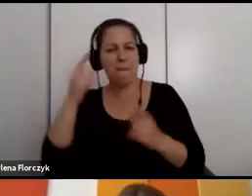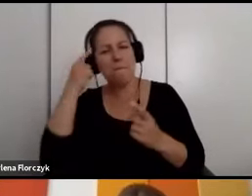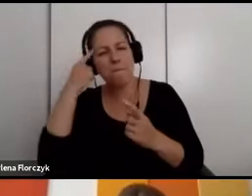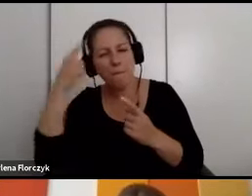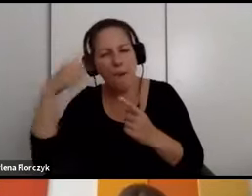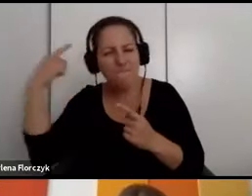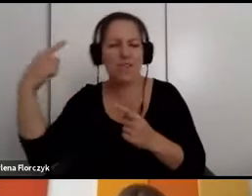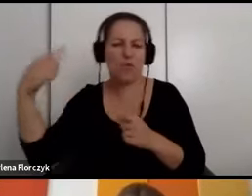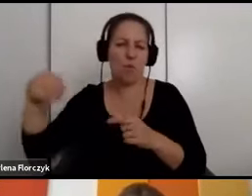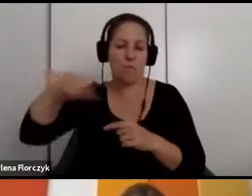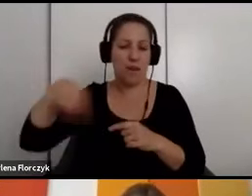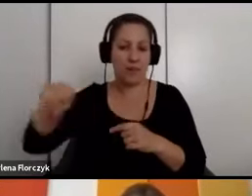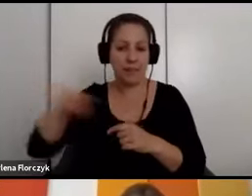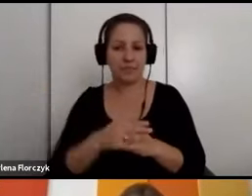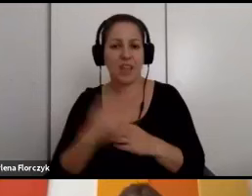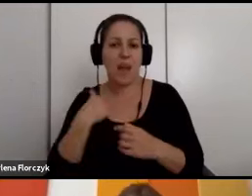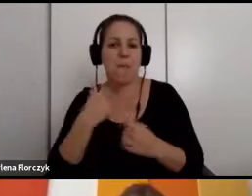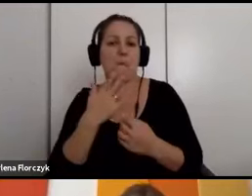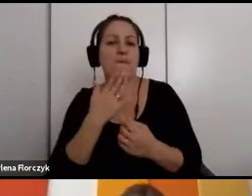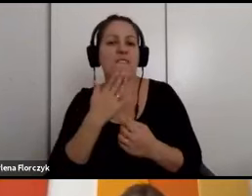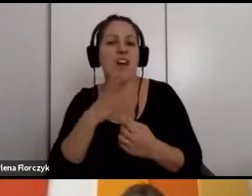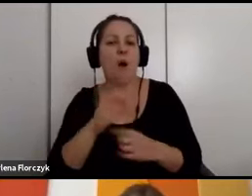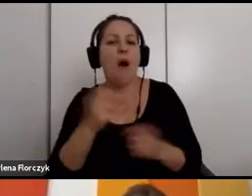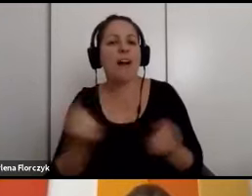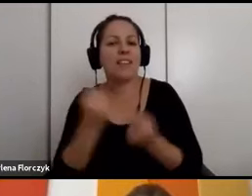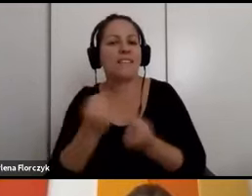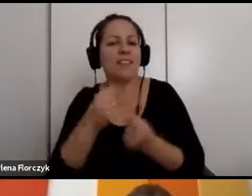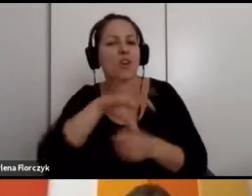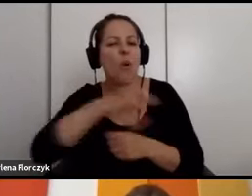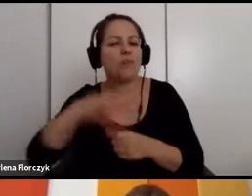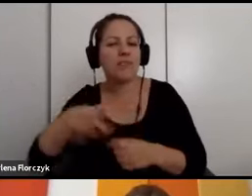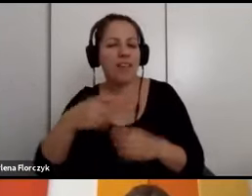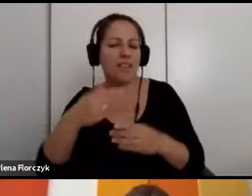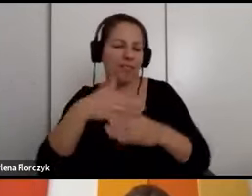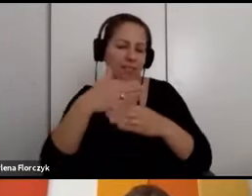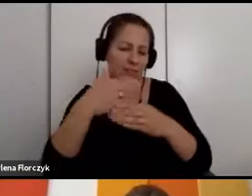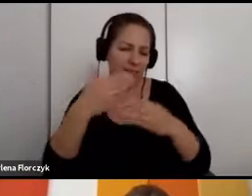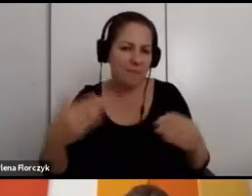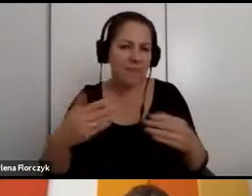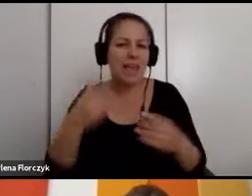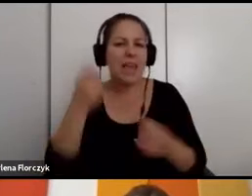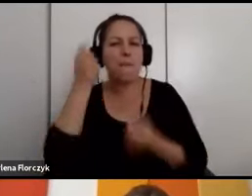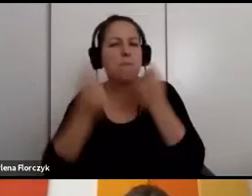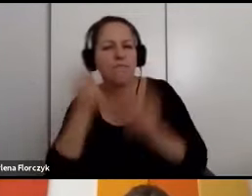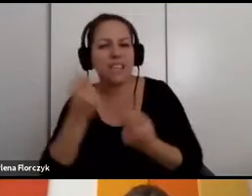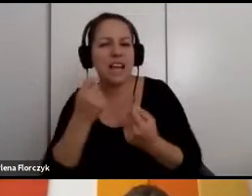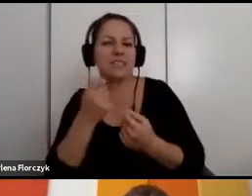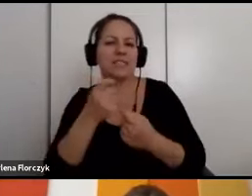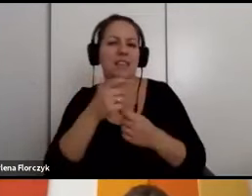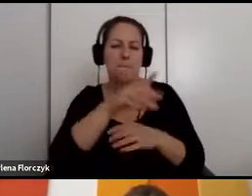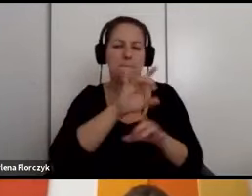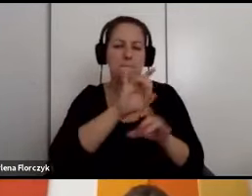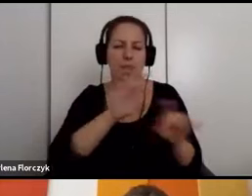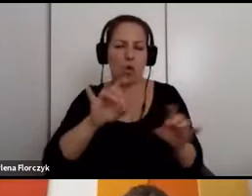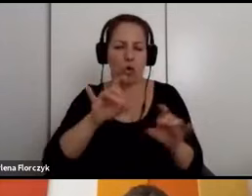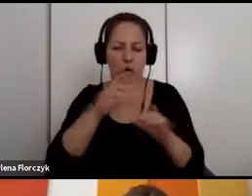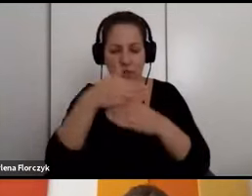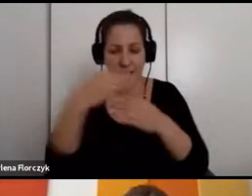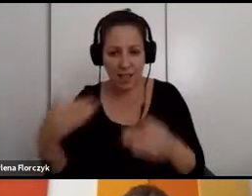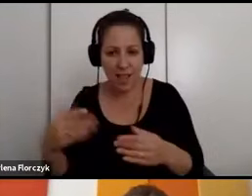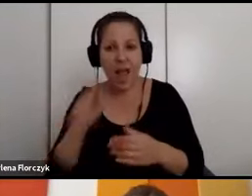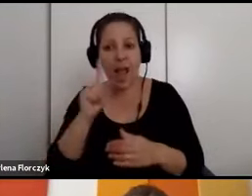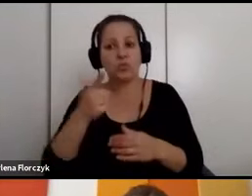to oczywiście mówię o tym rodzaju aktywności teatralnych, różnego rodzaju improwizacjach, działaniach pedagogiczno-teatralnych, no